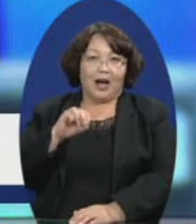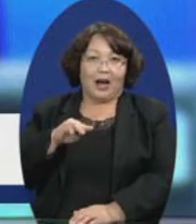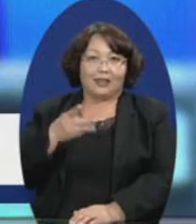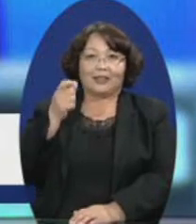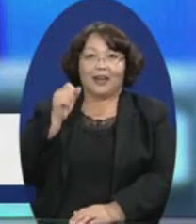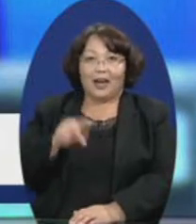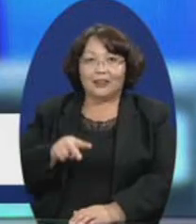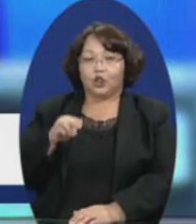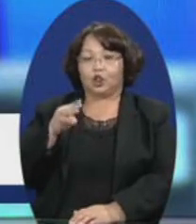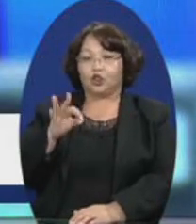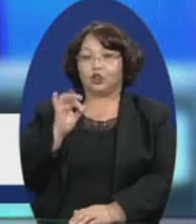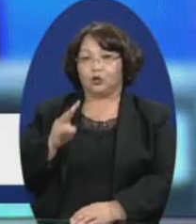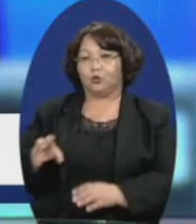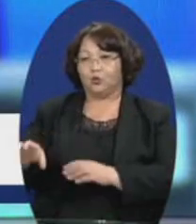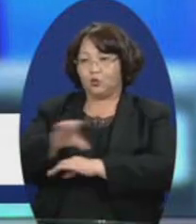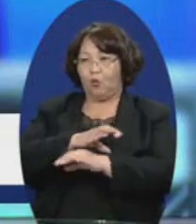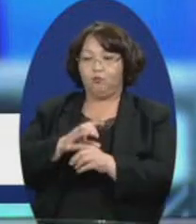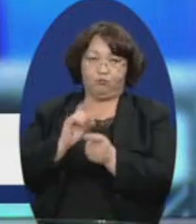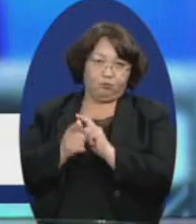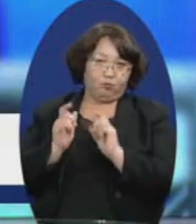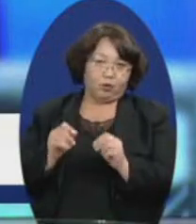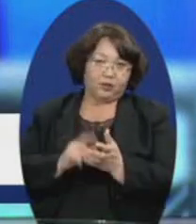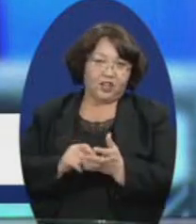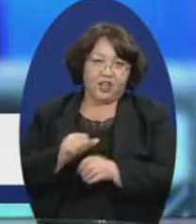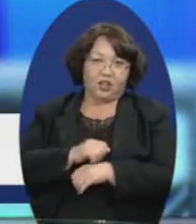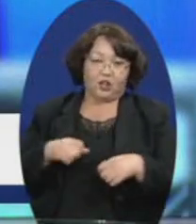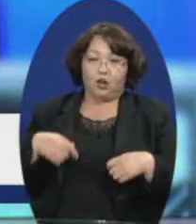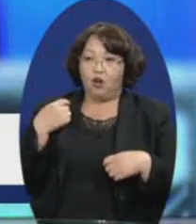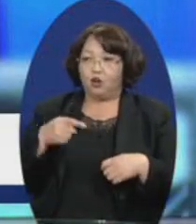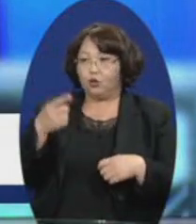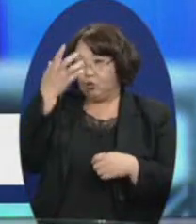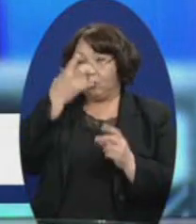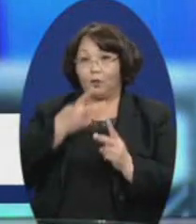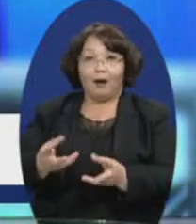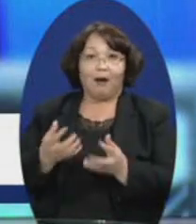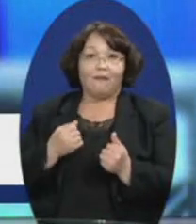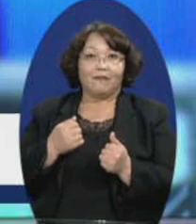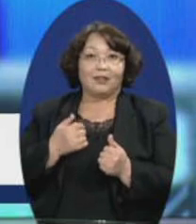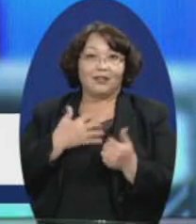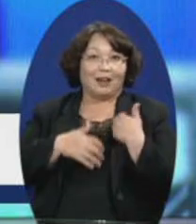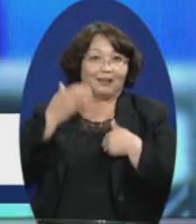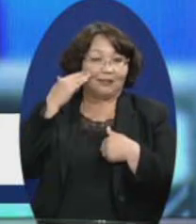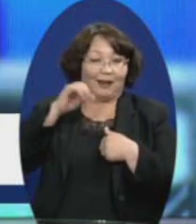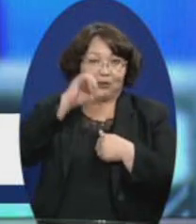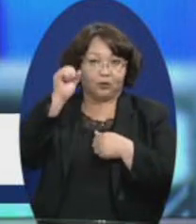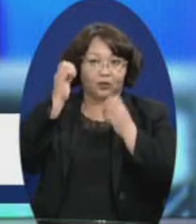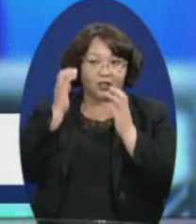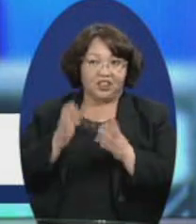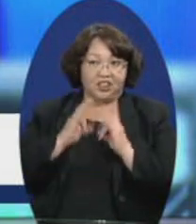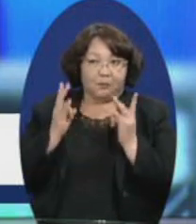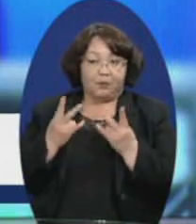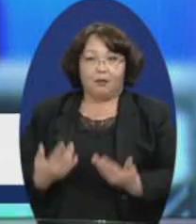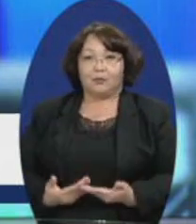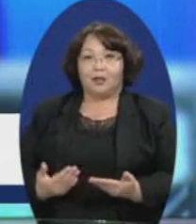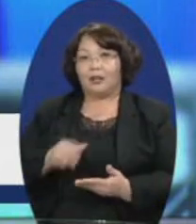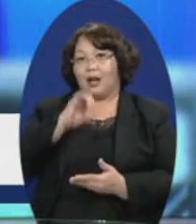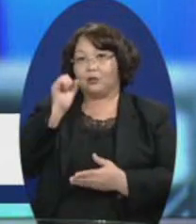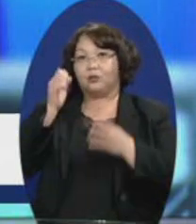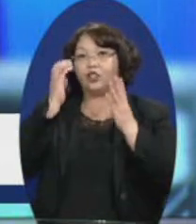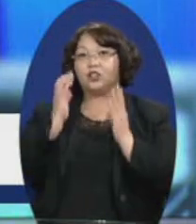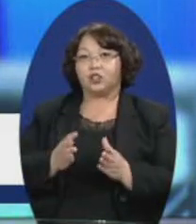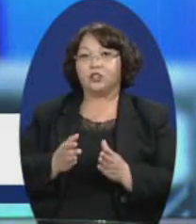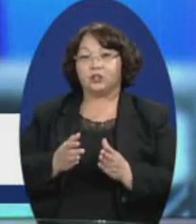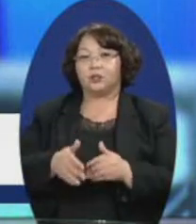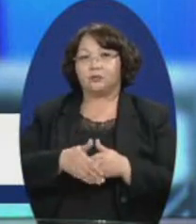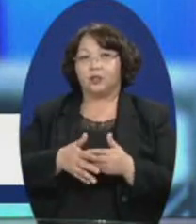үзэж байгаа. За ингэснээр иргэд оройос төрийн үйлчлэгийг авч мөн толгомдож байгаа нийгмийн асуудлаас өөрсдөө шийдвэрлэх боломж бүрдэнэ гэдгийг